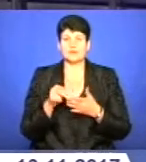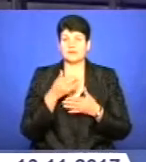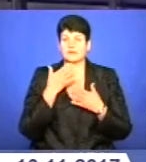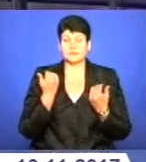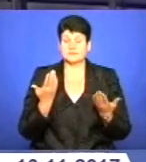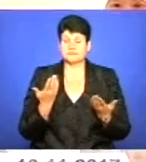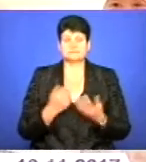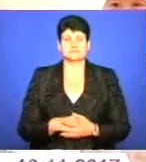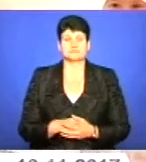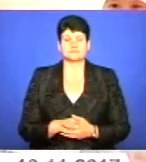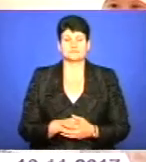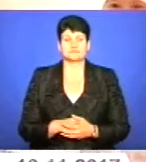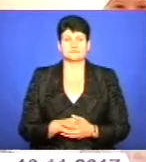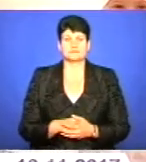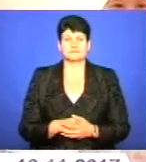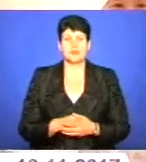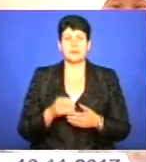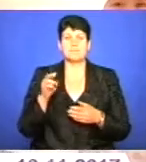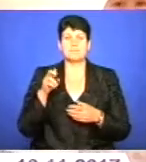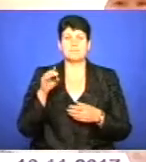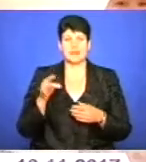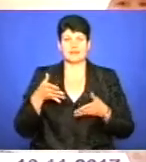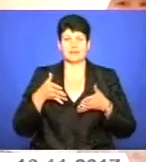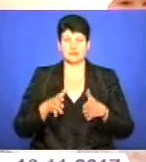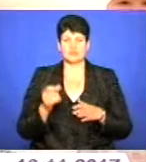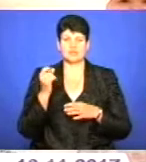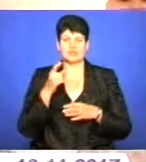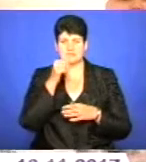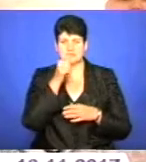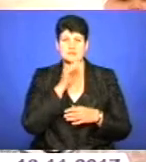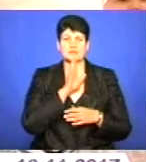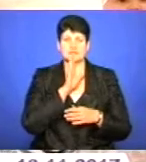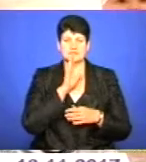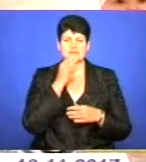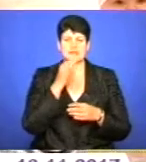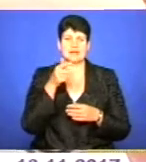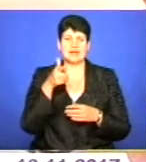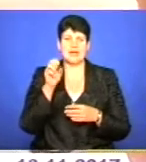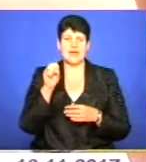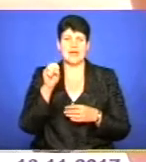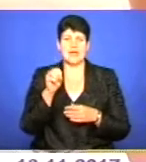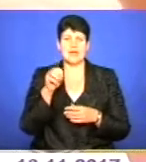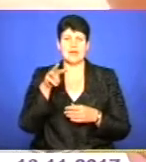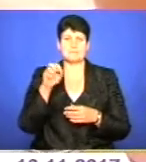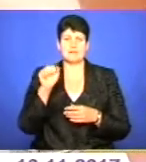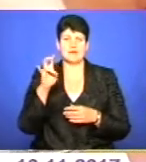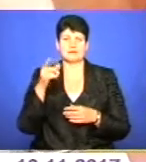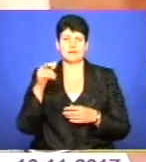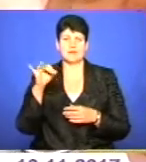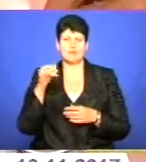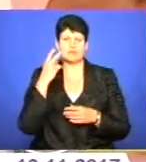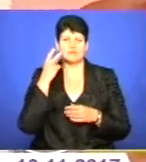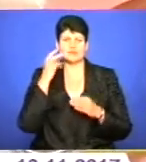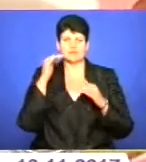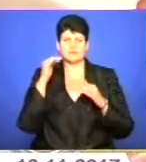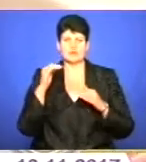Сарабун. При народженні 11-місячній Лізі діагностували гемангіому. Через це у крові дівчинки постійно знижується